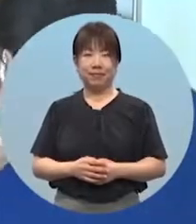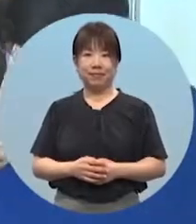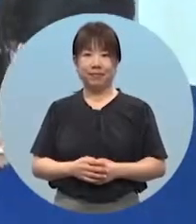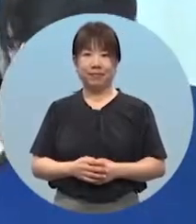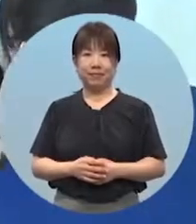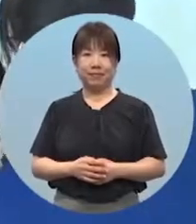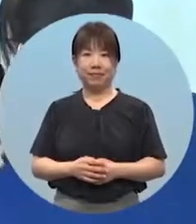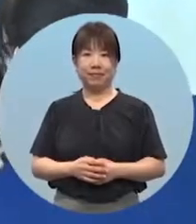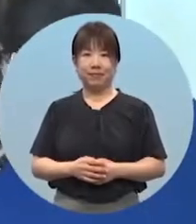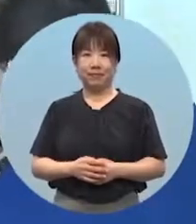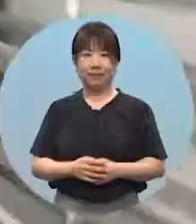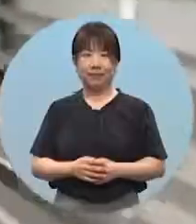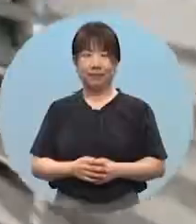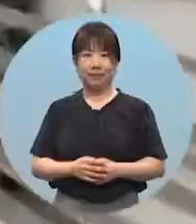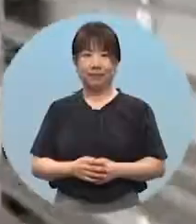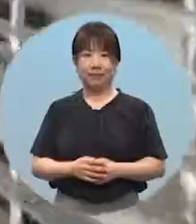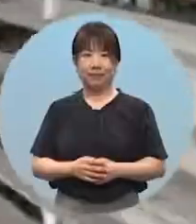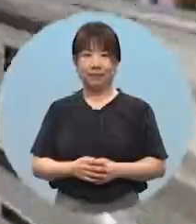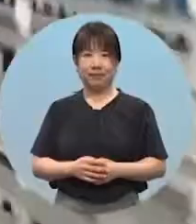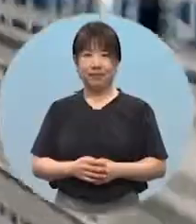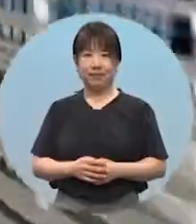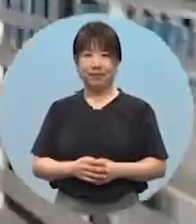丈夫だよ。